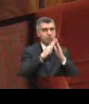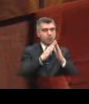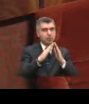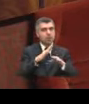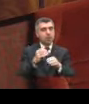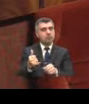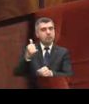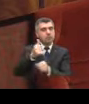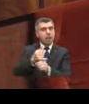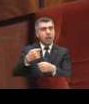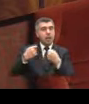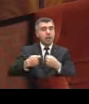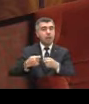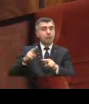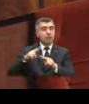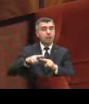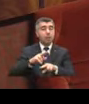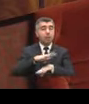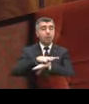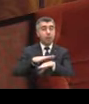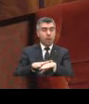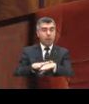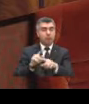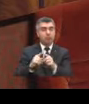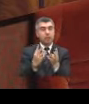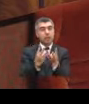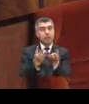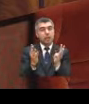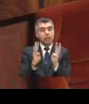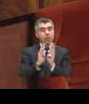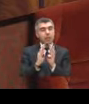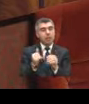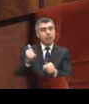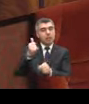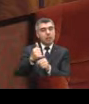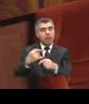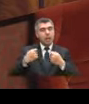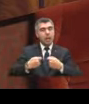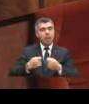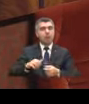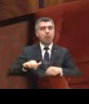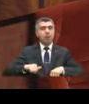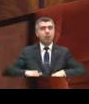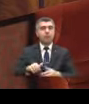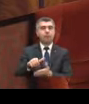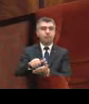الأولى، والمصادقة عليها من طرف اللجنة الوطنية اللي كترسها وزارة الفلاحة.